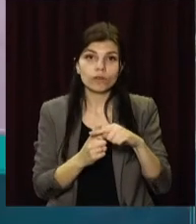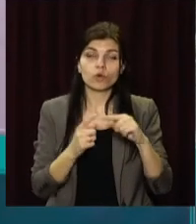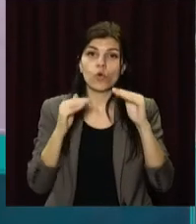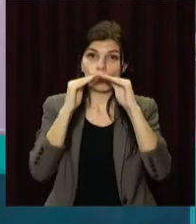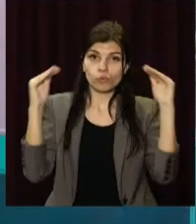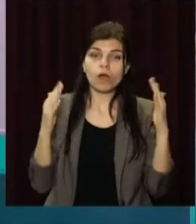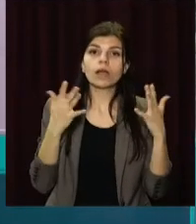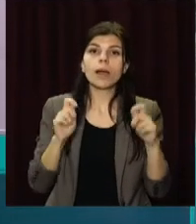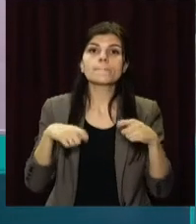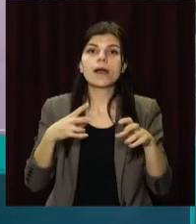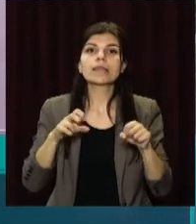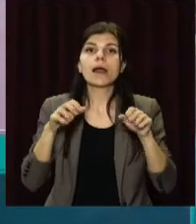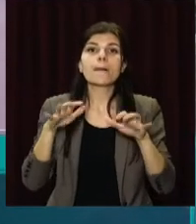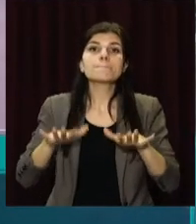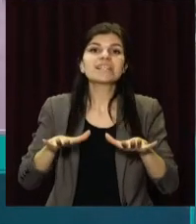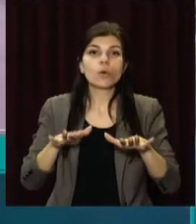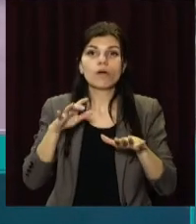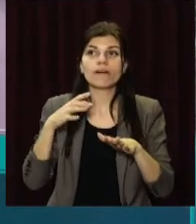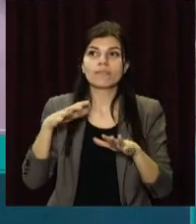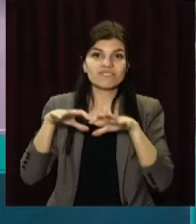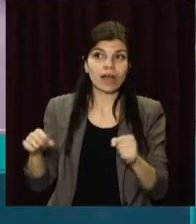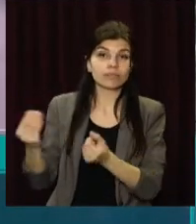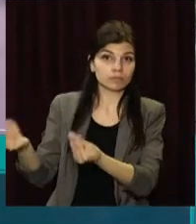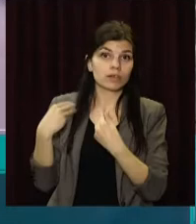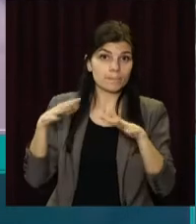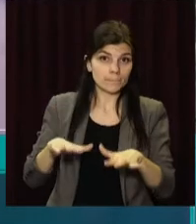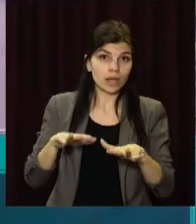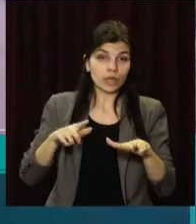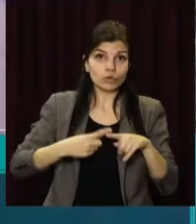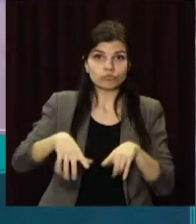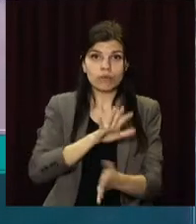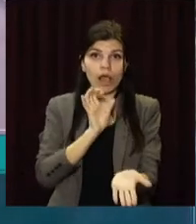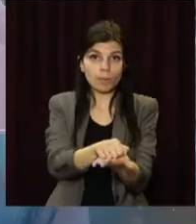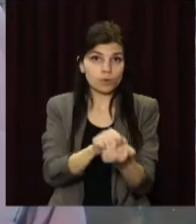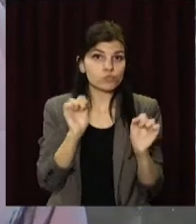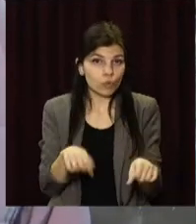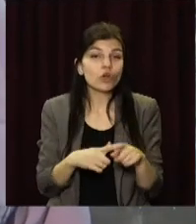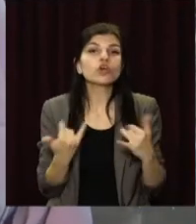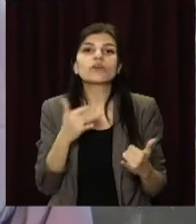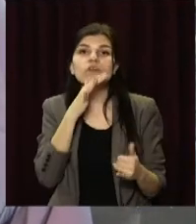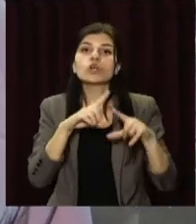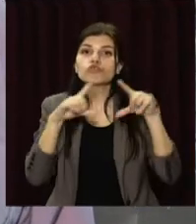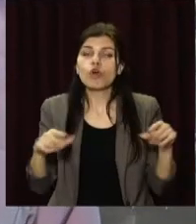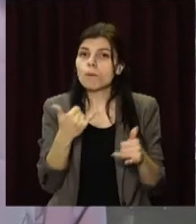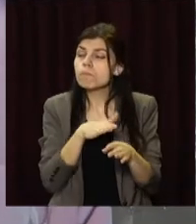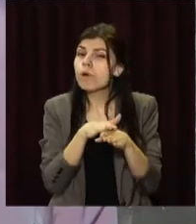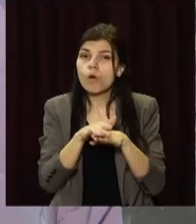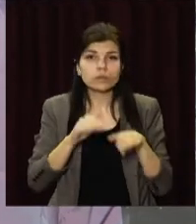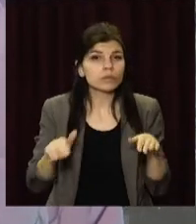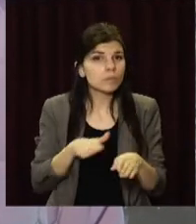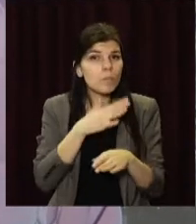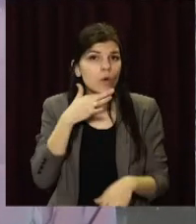була передана нам міською владою для реконструкції, тому що у нас зараз на даний момент школа переповнена